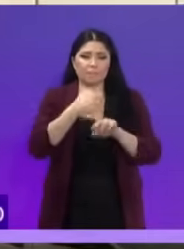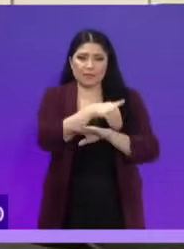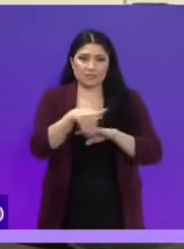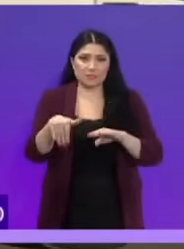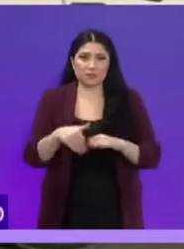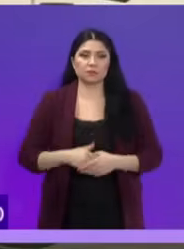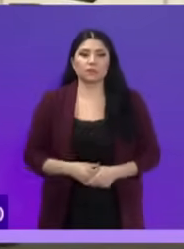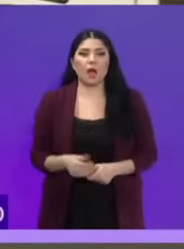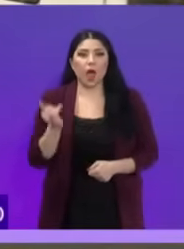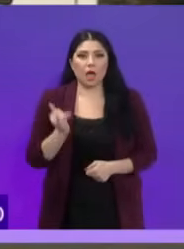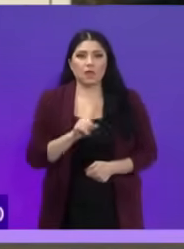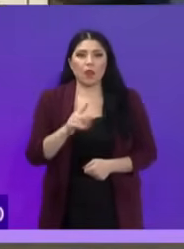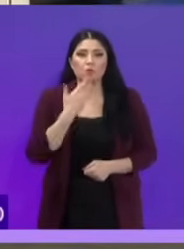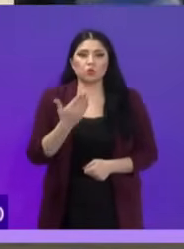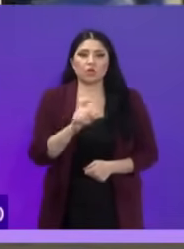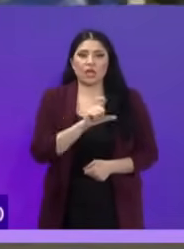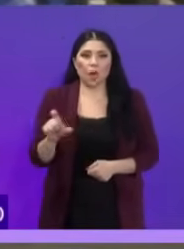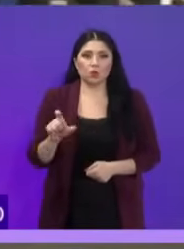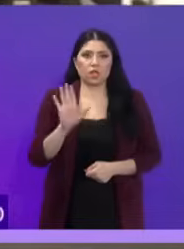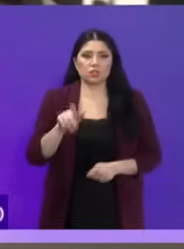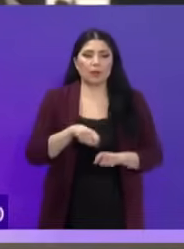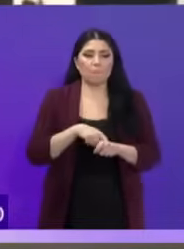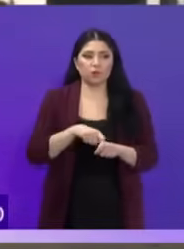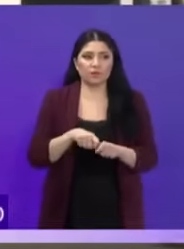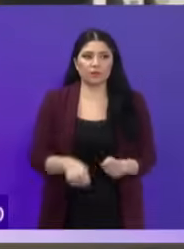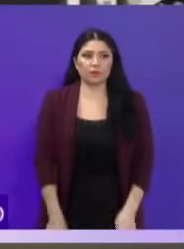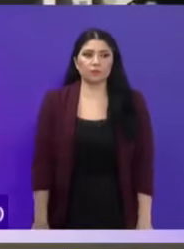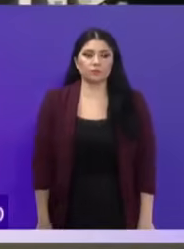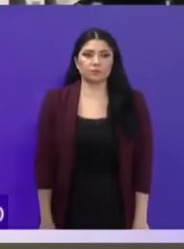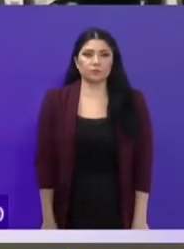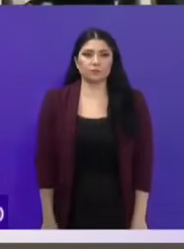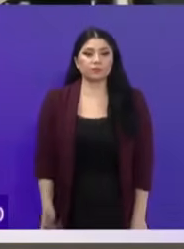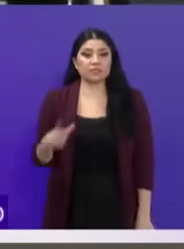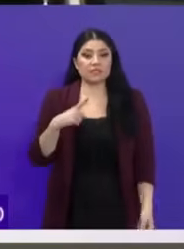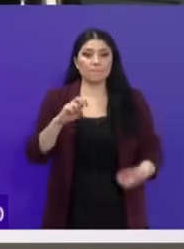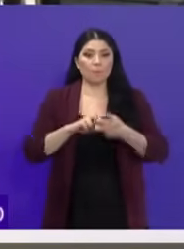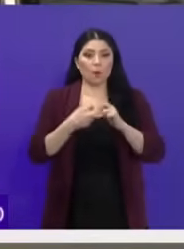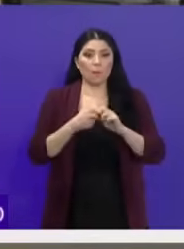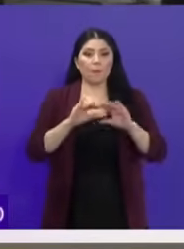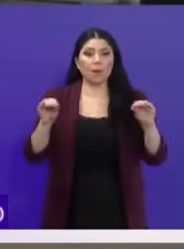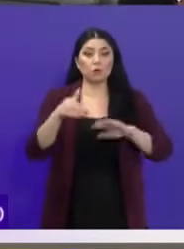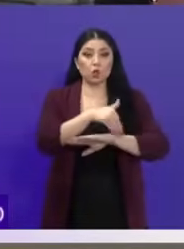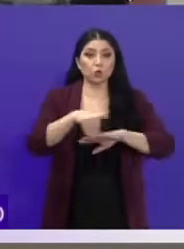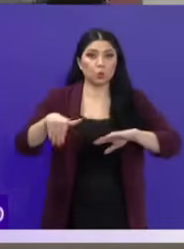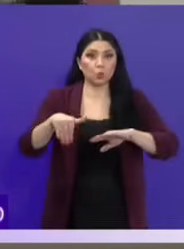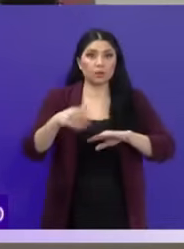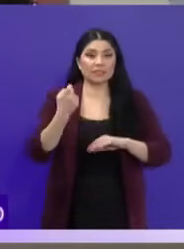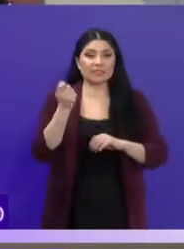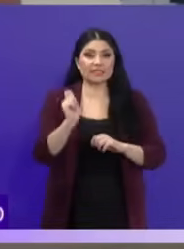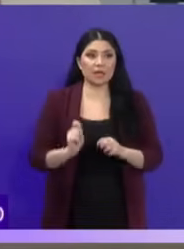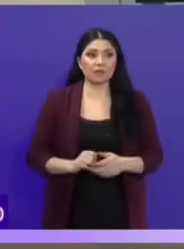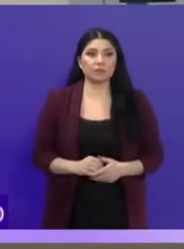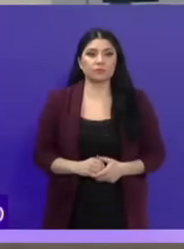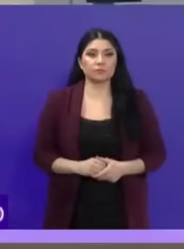protestează astăzi, nemulțumiți de aceste modificări. Sunt probleme așadar pe mai multe șosele din